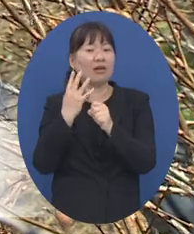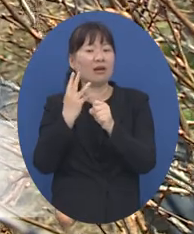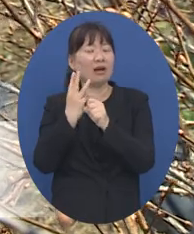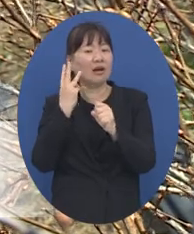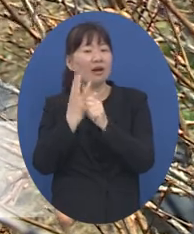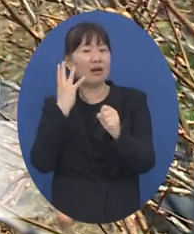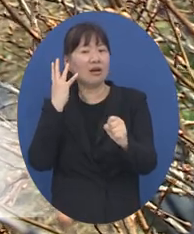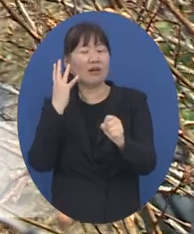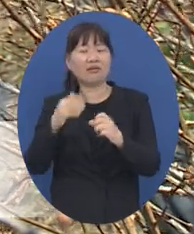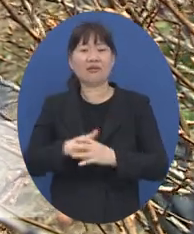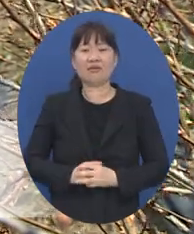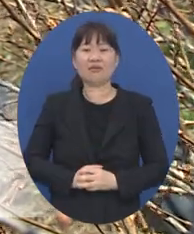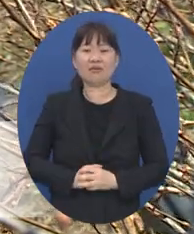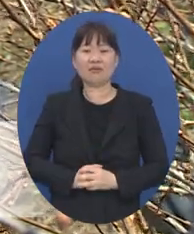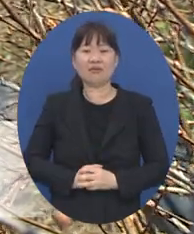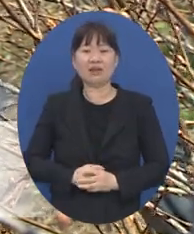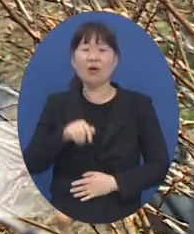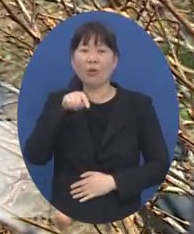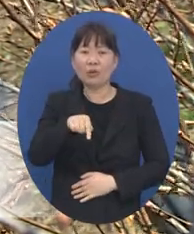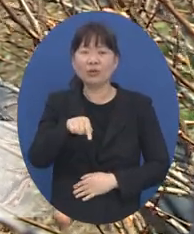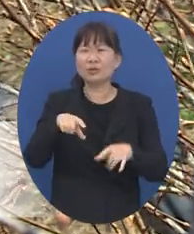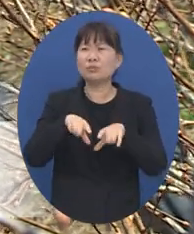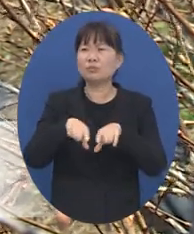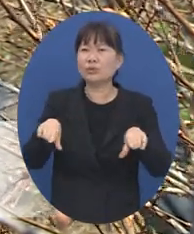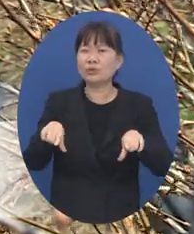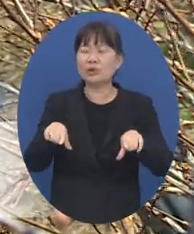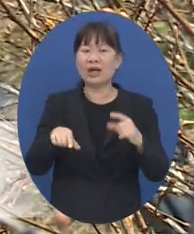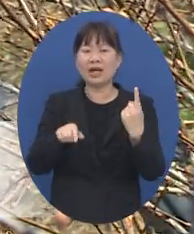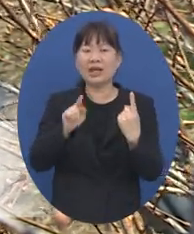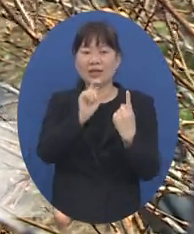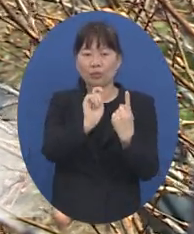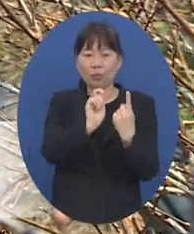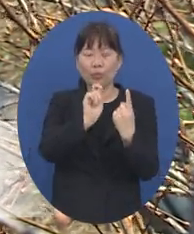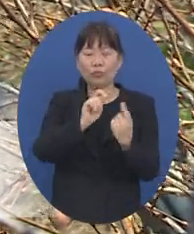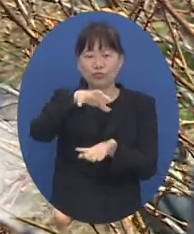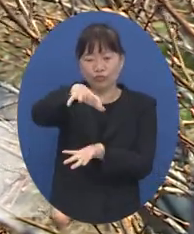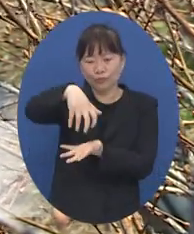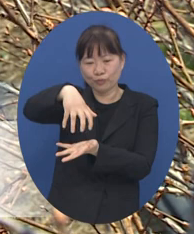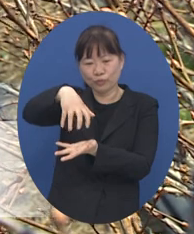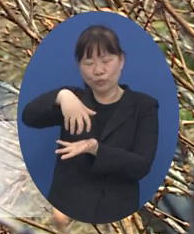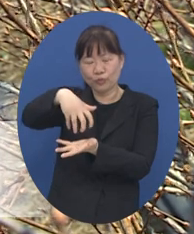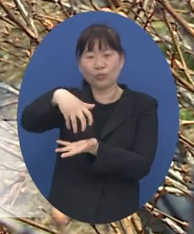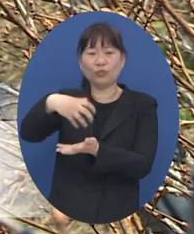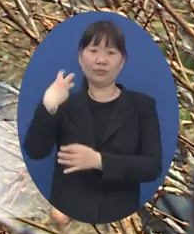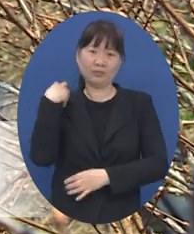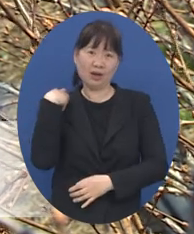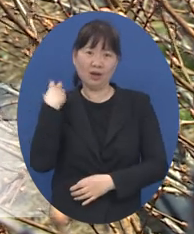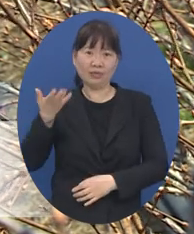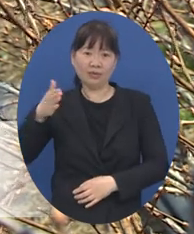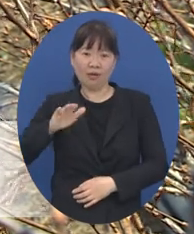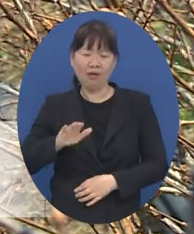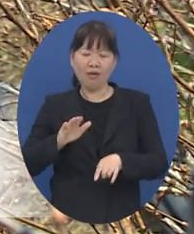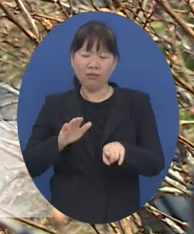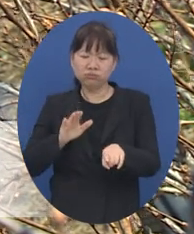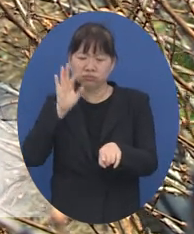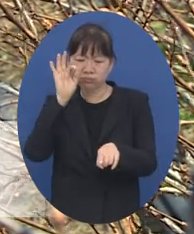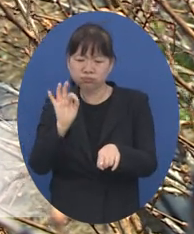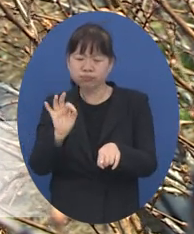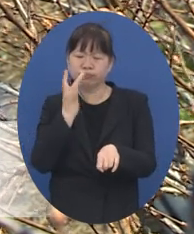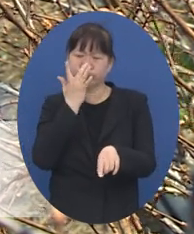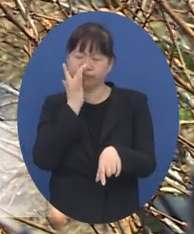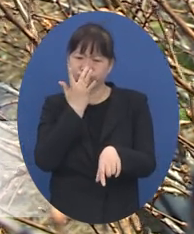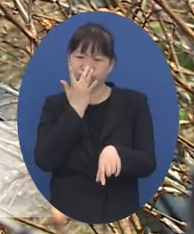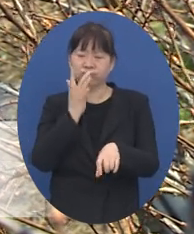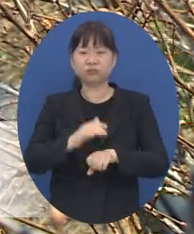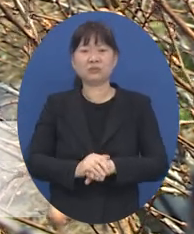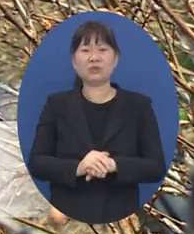전에 내가 보통 여기서 1년에 한 2톤 정도를 수확을 보는데 그때는 뭔지도 몰랐어요. 그리고